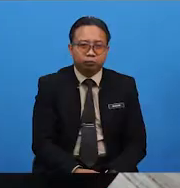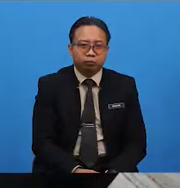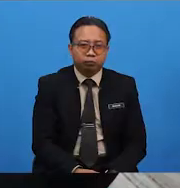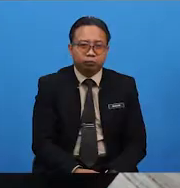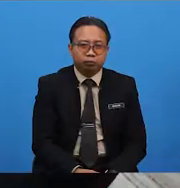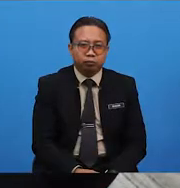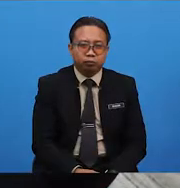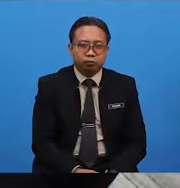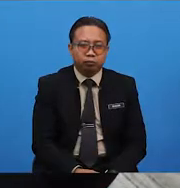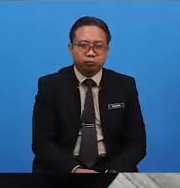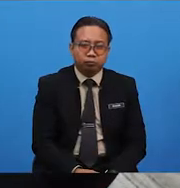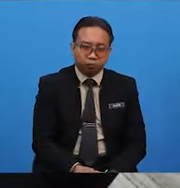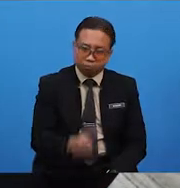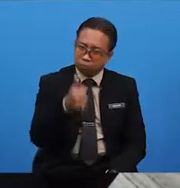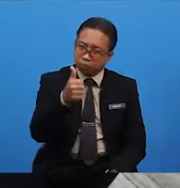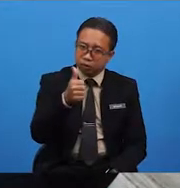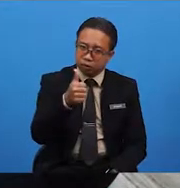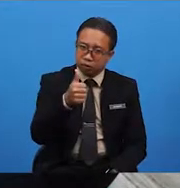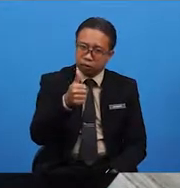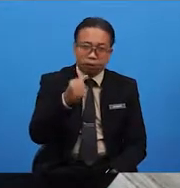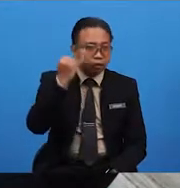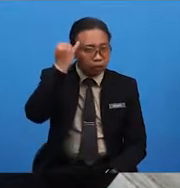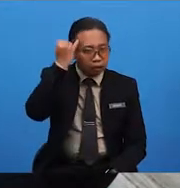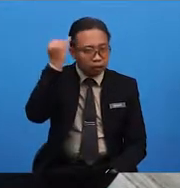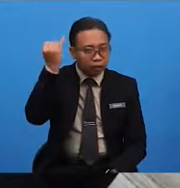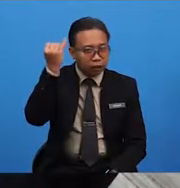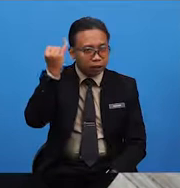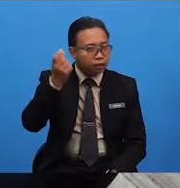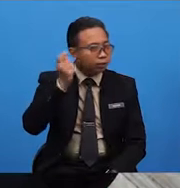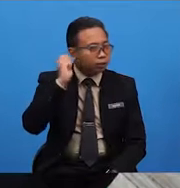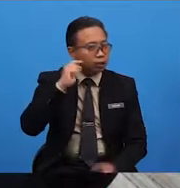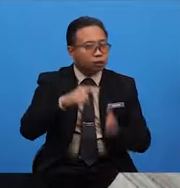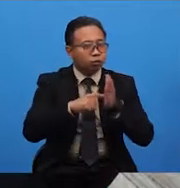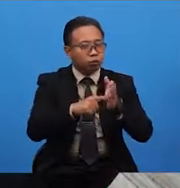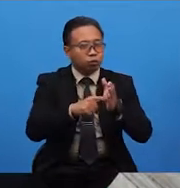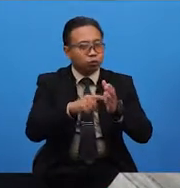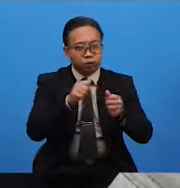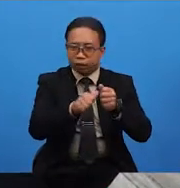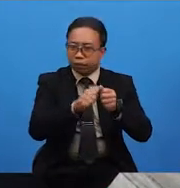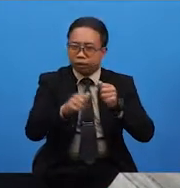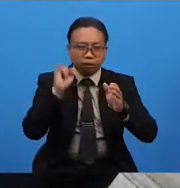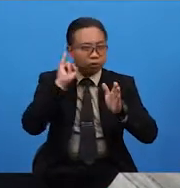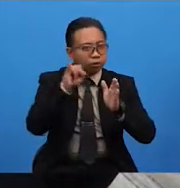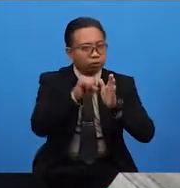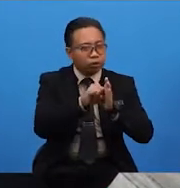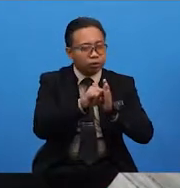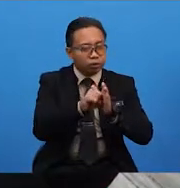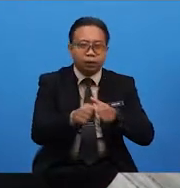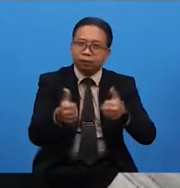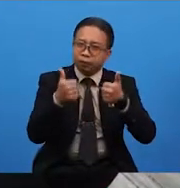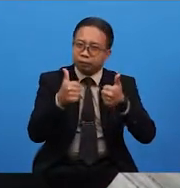Noah menarik sungguh ide yang diperlihatkan untuk setiap ilustrasi itu himbauan